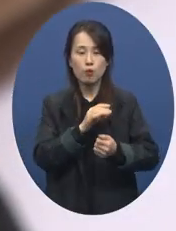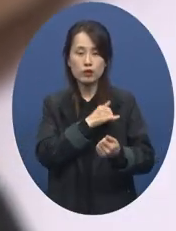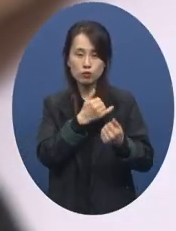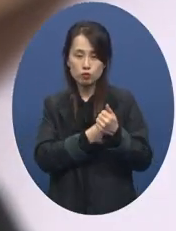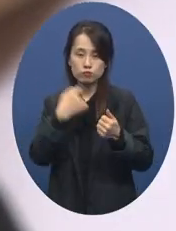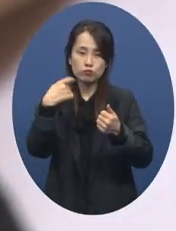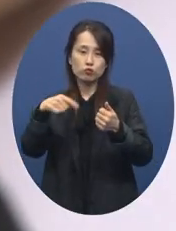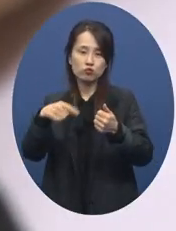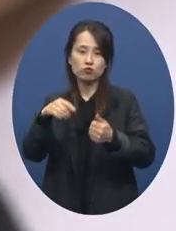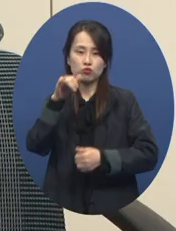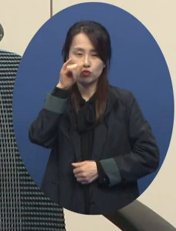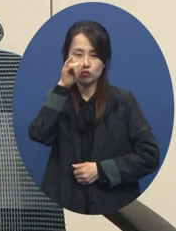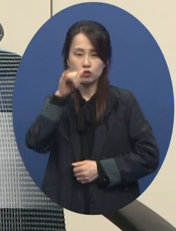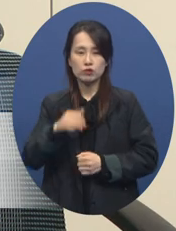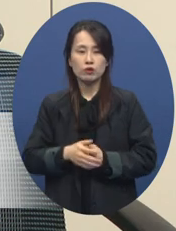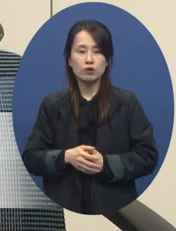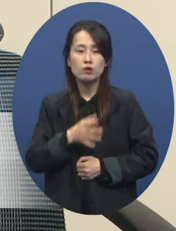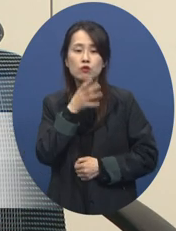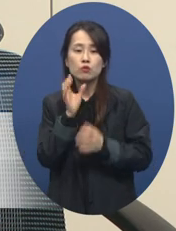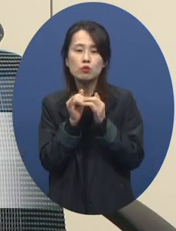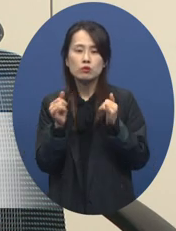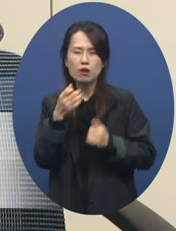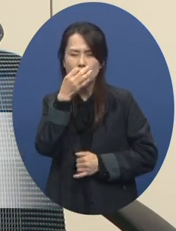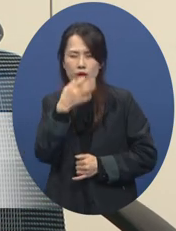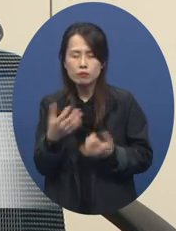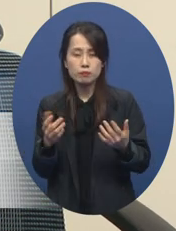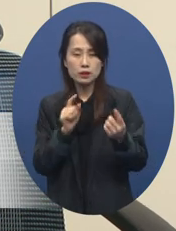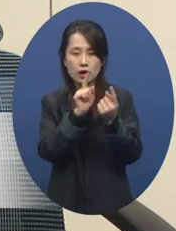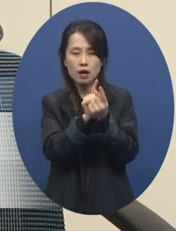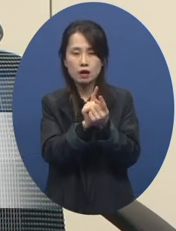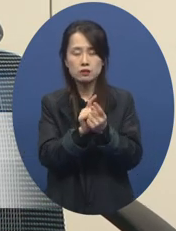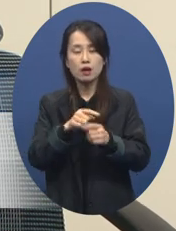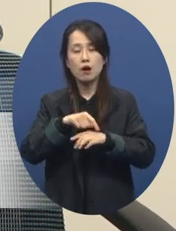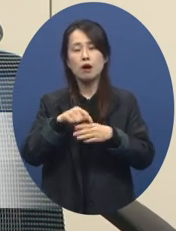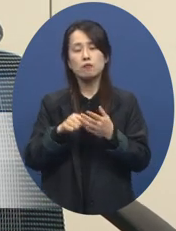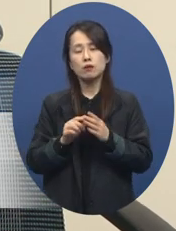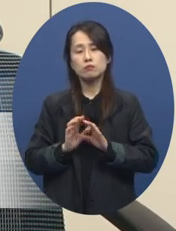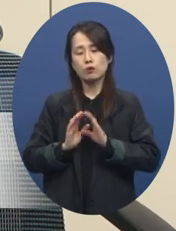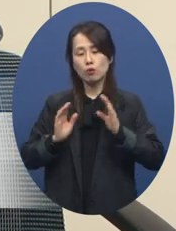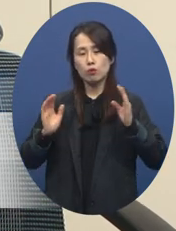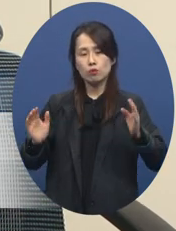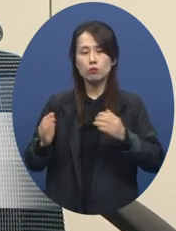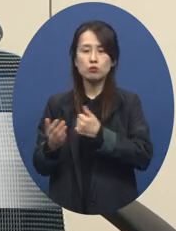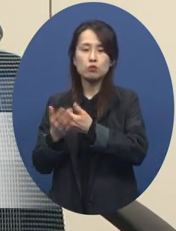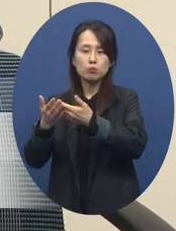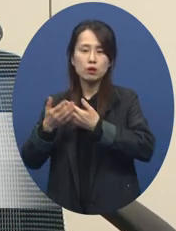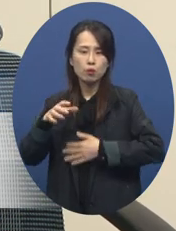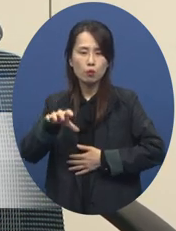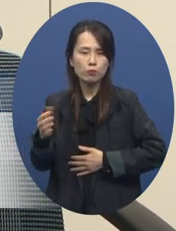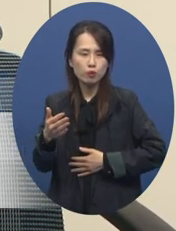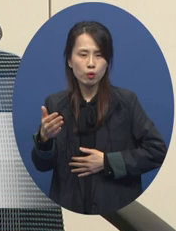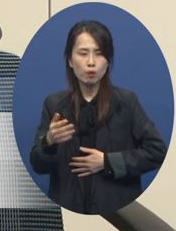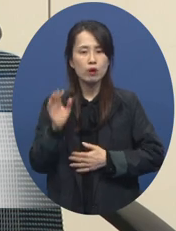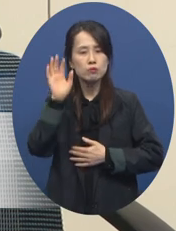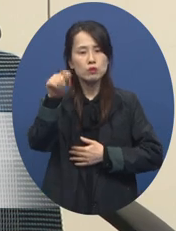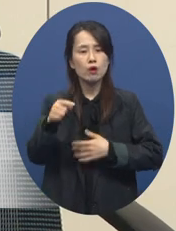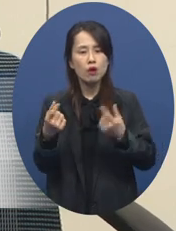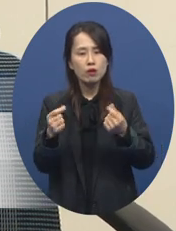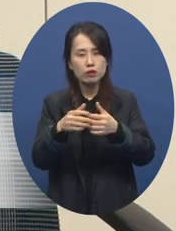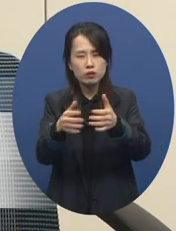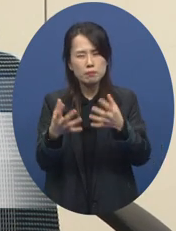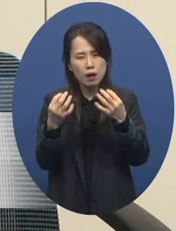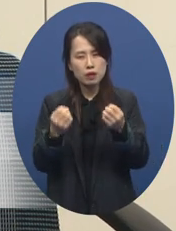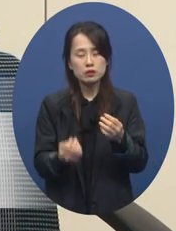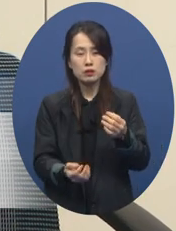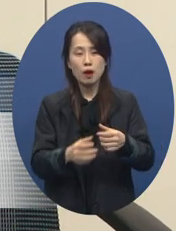인권 교육도 해줍니다. 사실 노인들이 힘든 일을 당해도 마음 놓고 도움받을 곳이 없잖아요. 앞으로 이런 기관들이